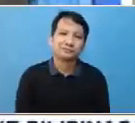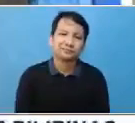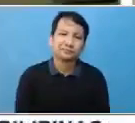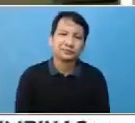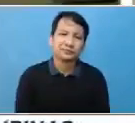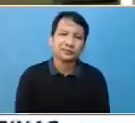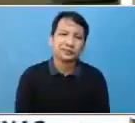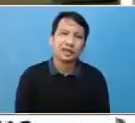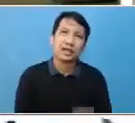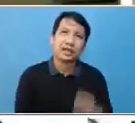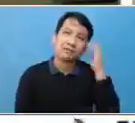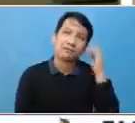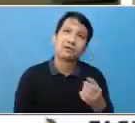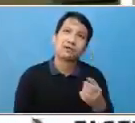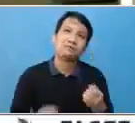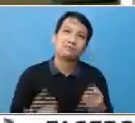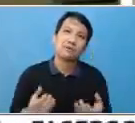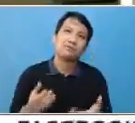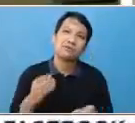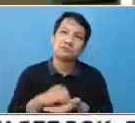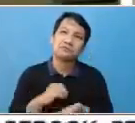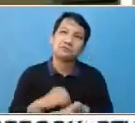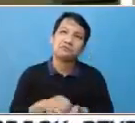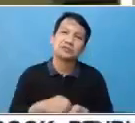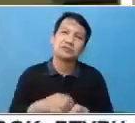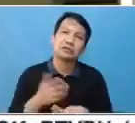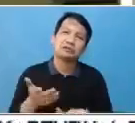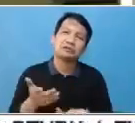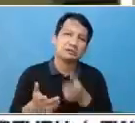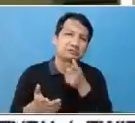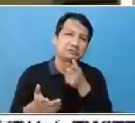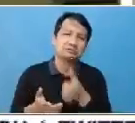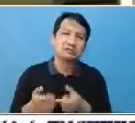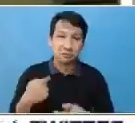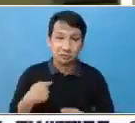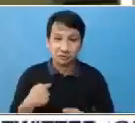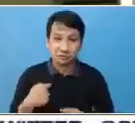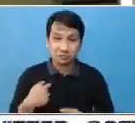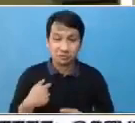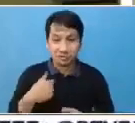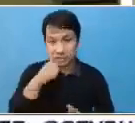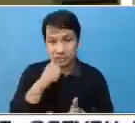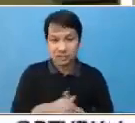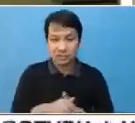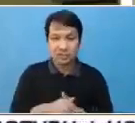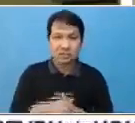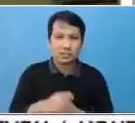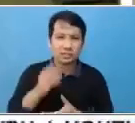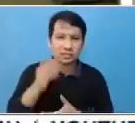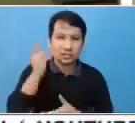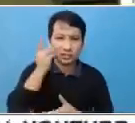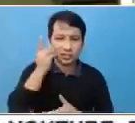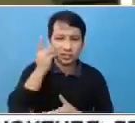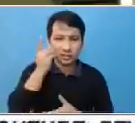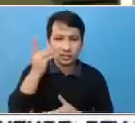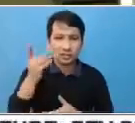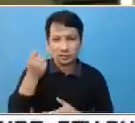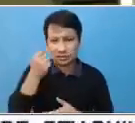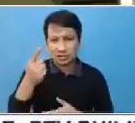dream. Katulad ko, bigla ako naisipan pangarating maglingkod. It took a